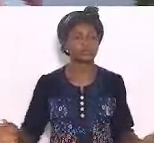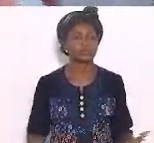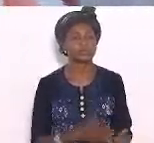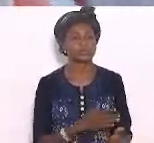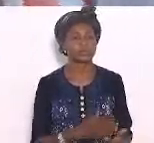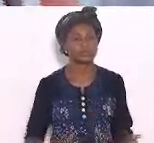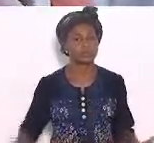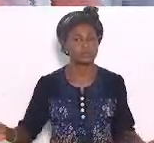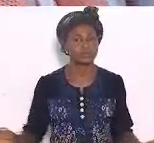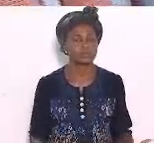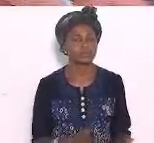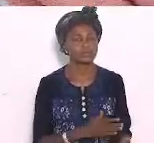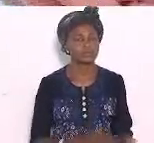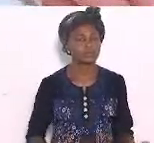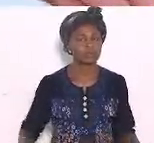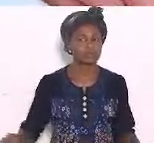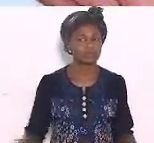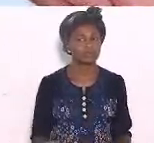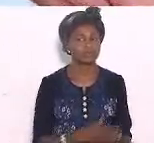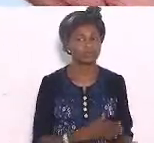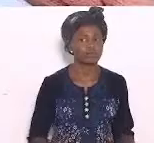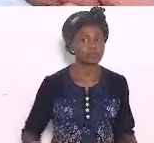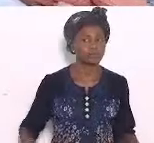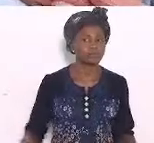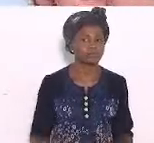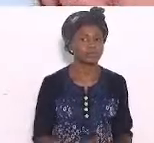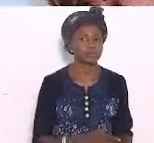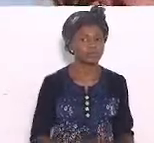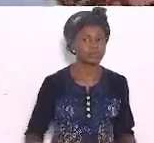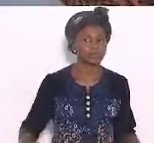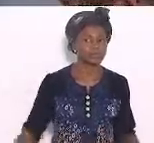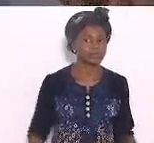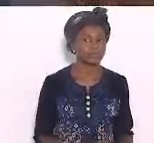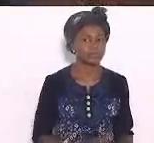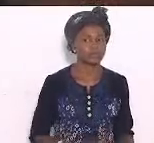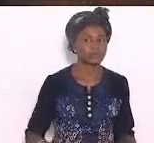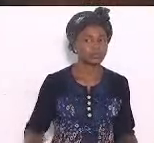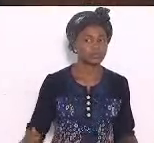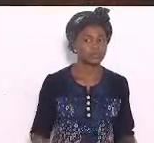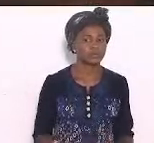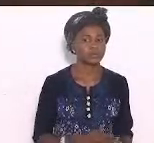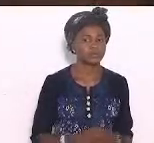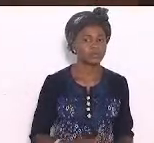mon sou fr mon